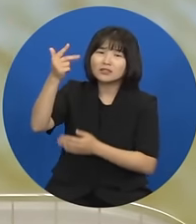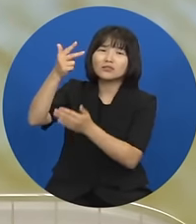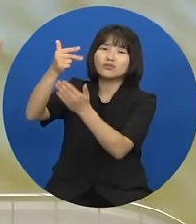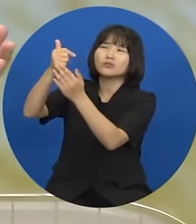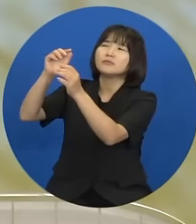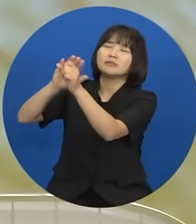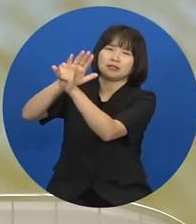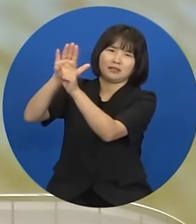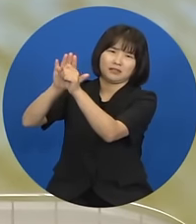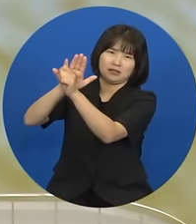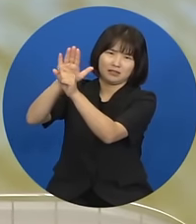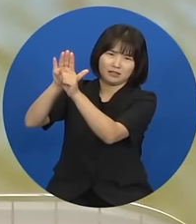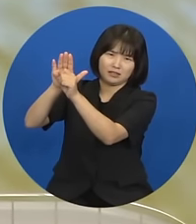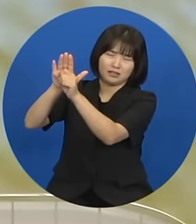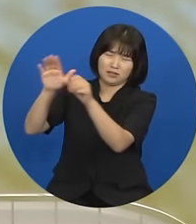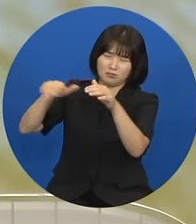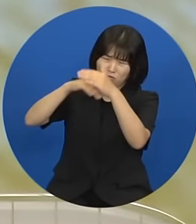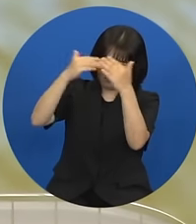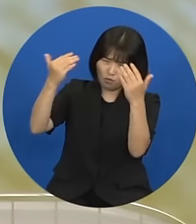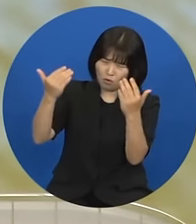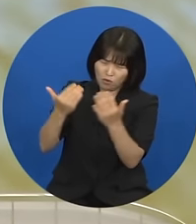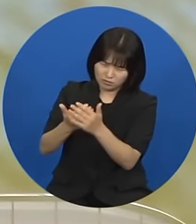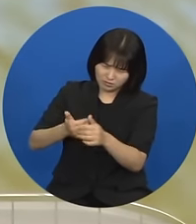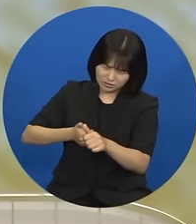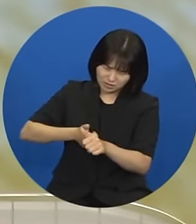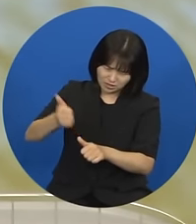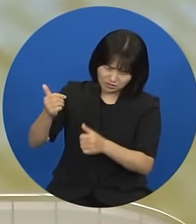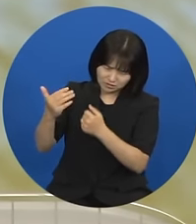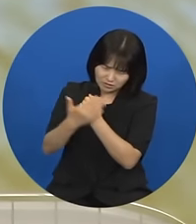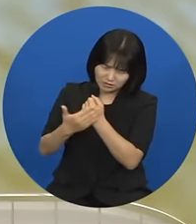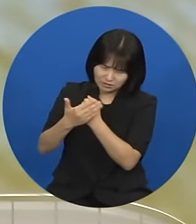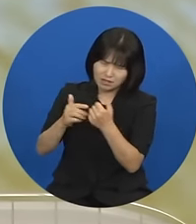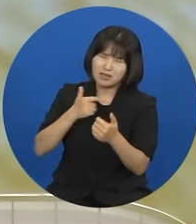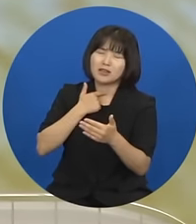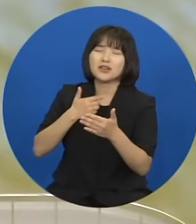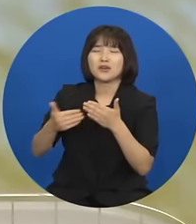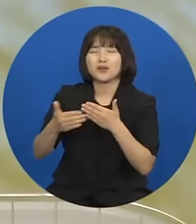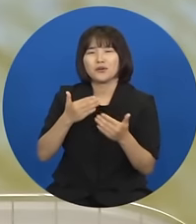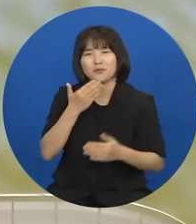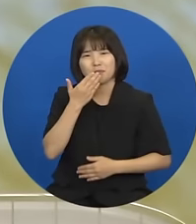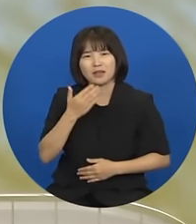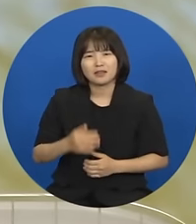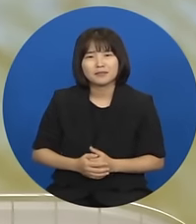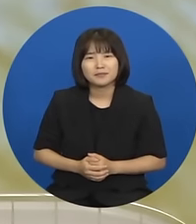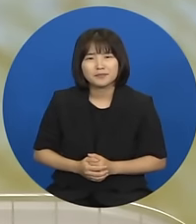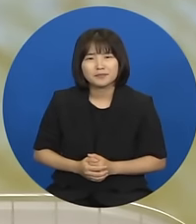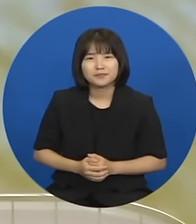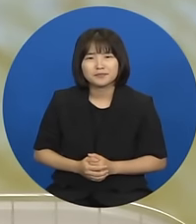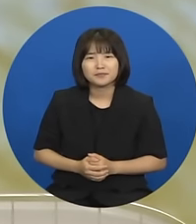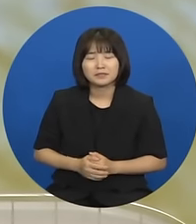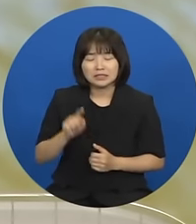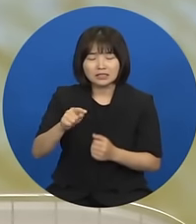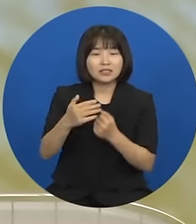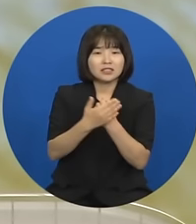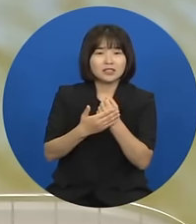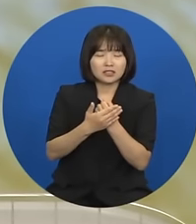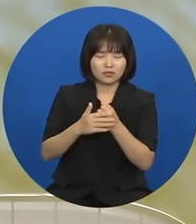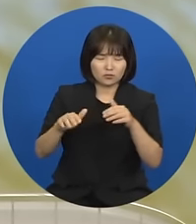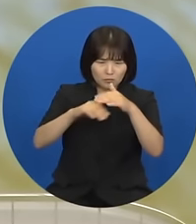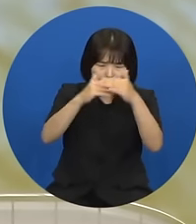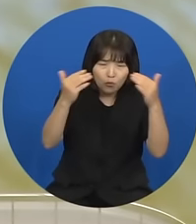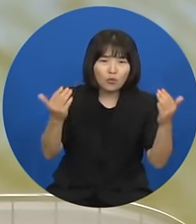사랑이 그 모든 것을 덮는 은혜를 경험하였습니다. 이 은혜는 우리